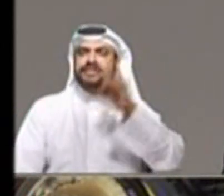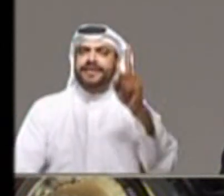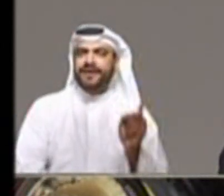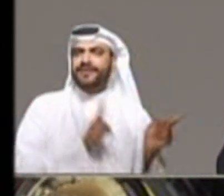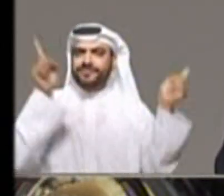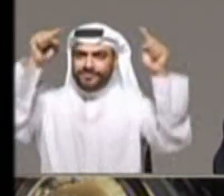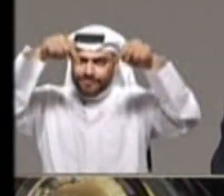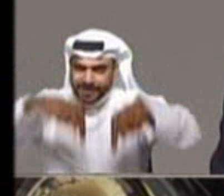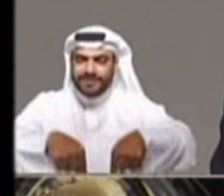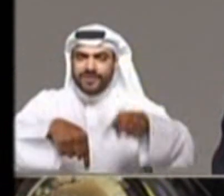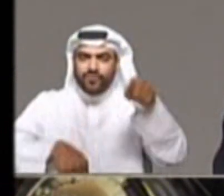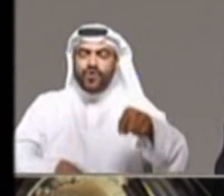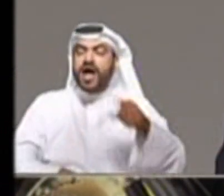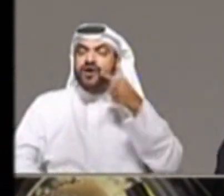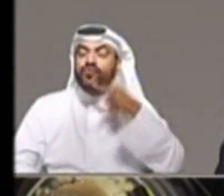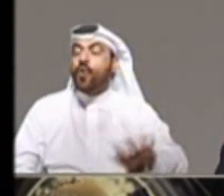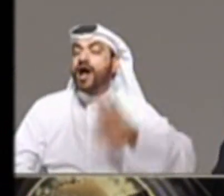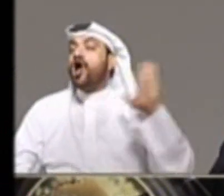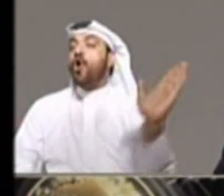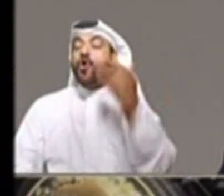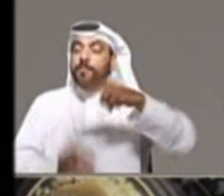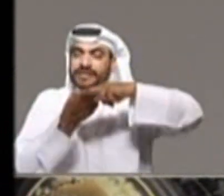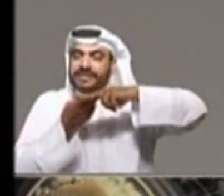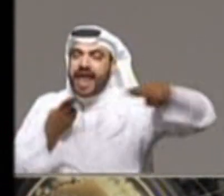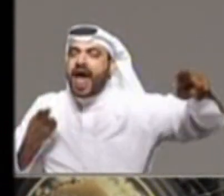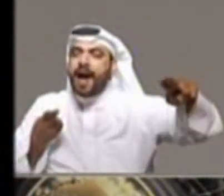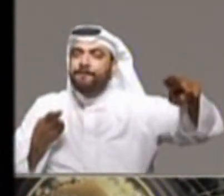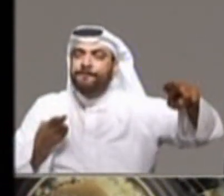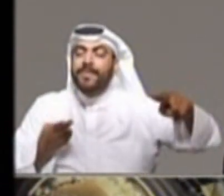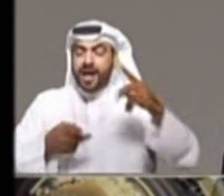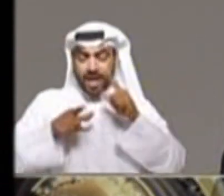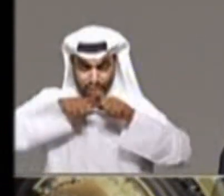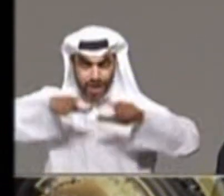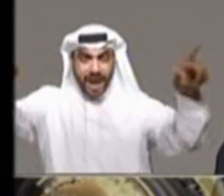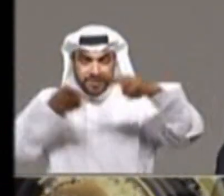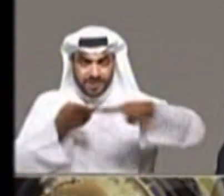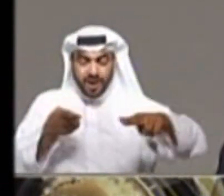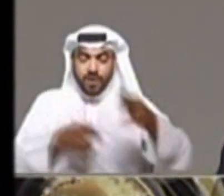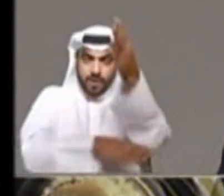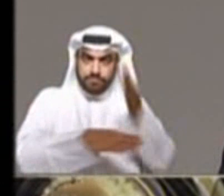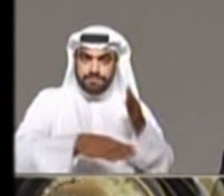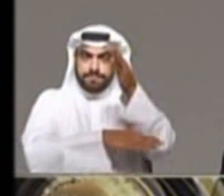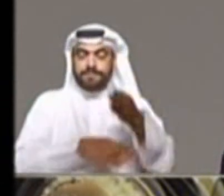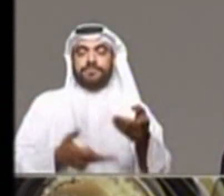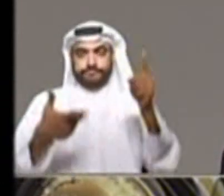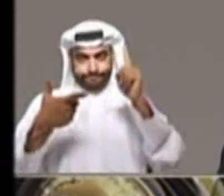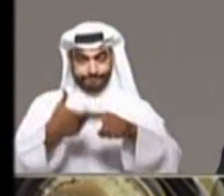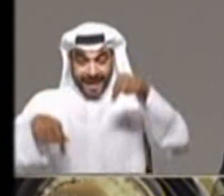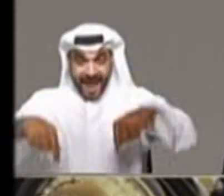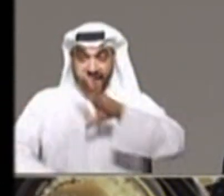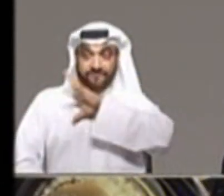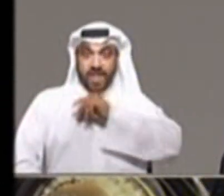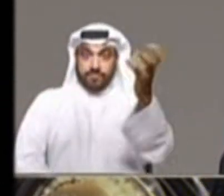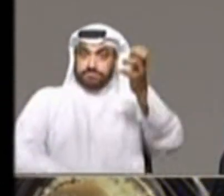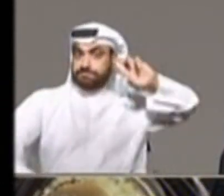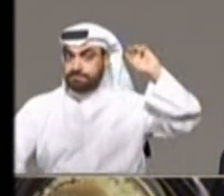يرفع الفلسطيني غصن الزيتون فيجابه بالصواريخ ومدافع الهاون، وعندما يرفع حجراً